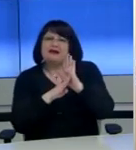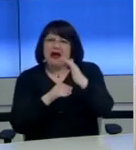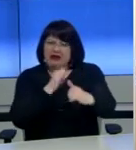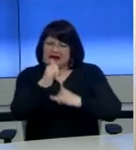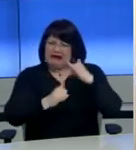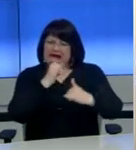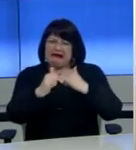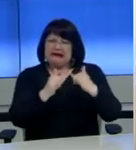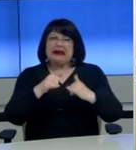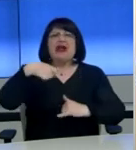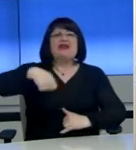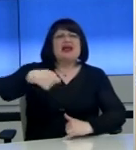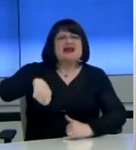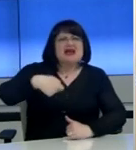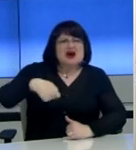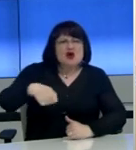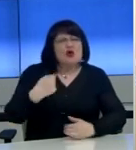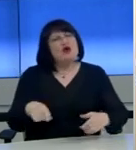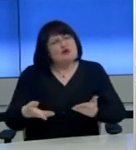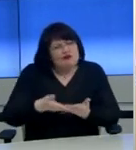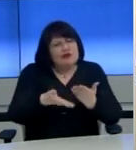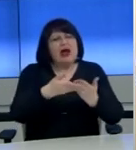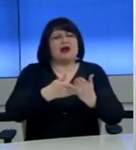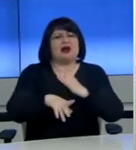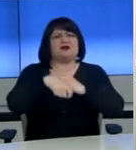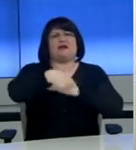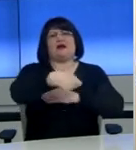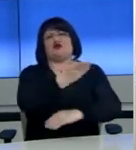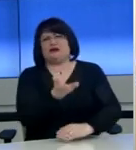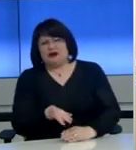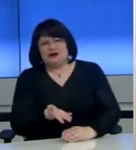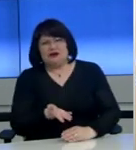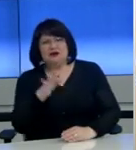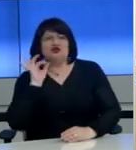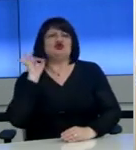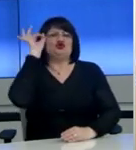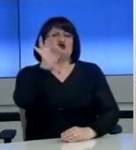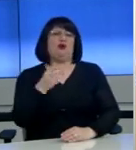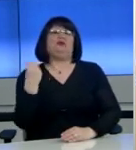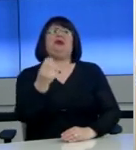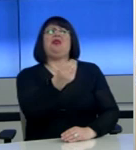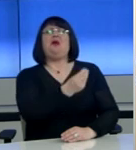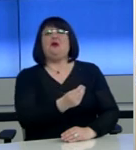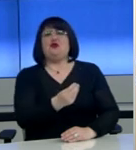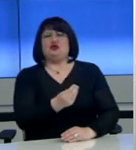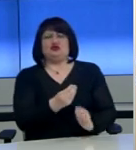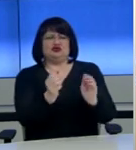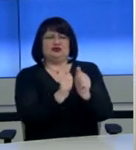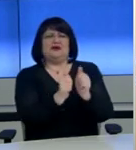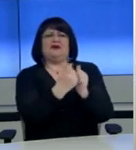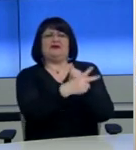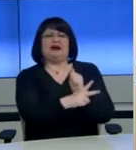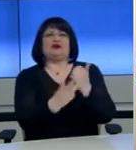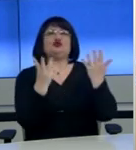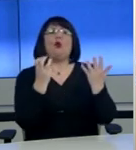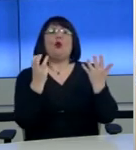των δικηγόρων, συλλειτουργών της δικαιοσύνης, με στόχο να δώσουν σε κάποιους ημέτερους περισσότερα από